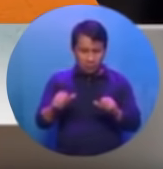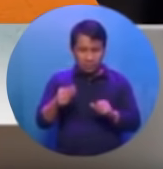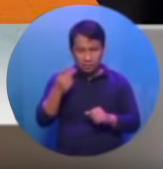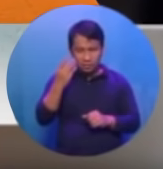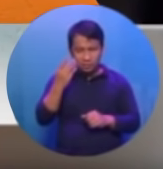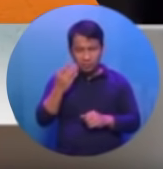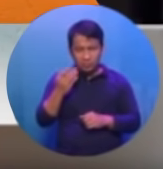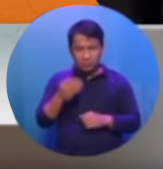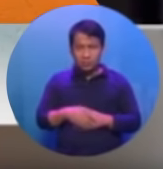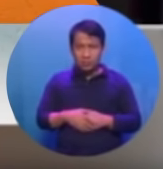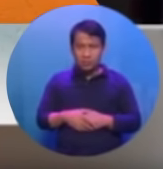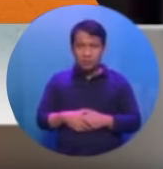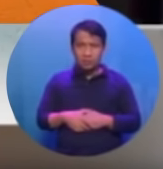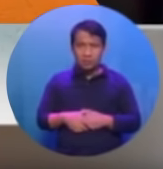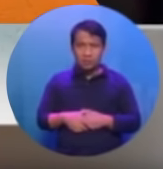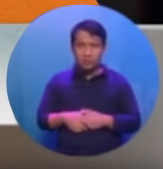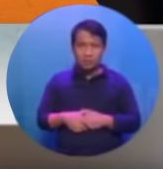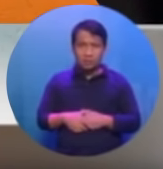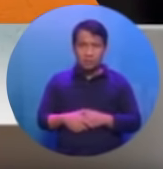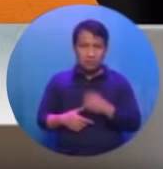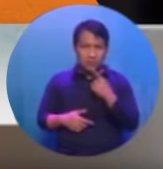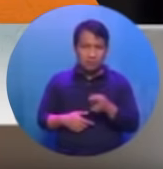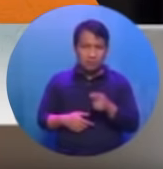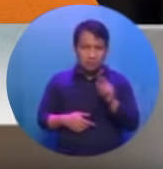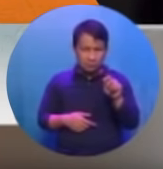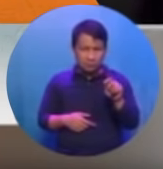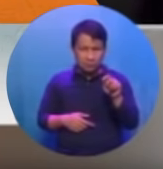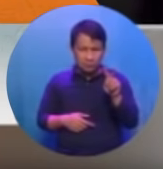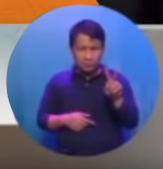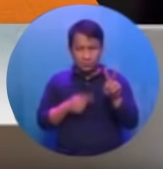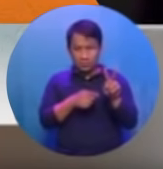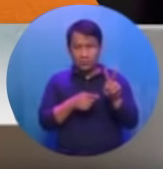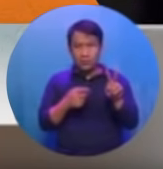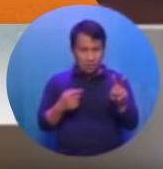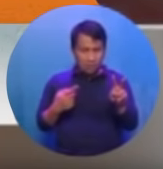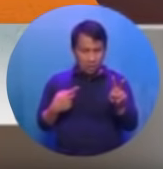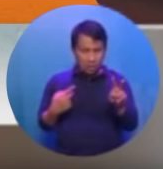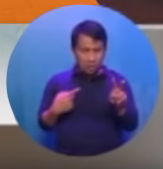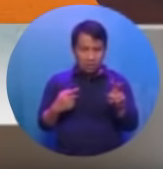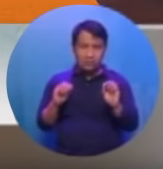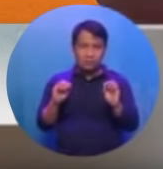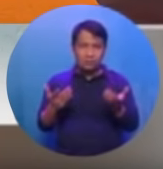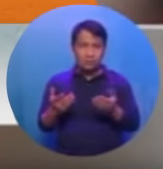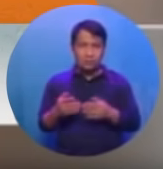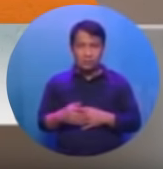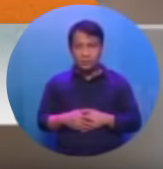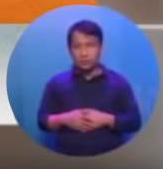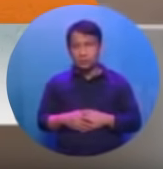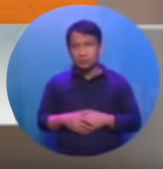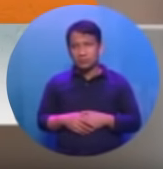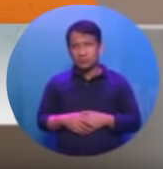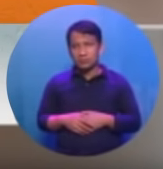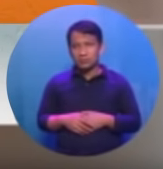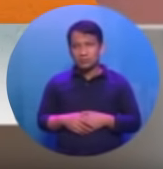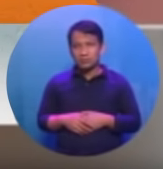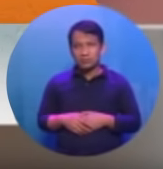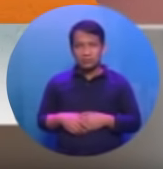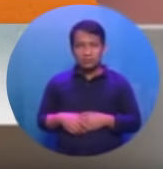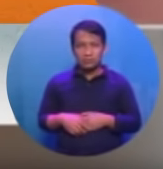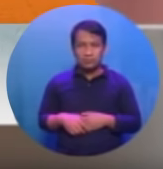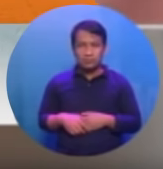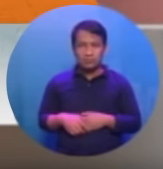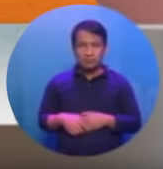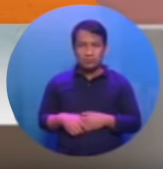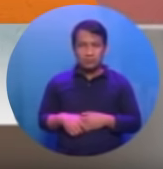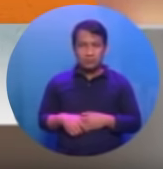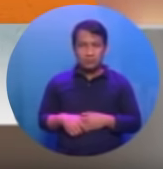Sir, Ma'am, may television kayo, Nay? Nay, may TV kayo? Wala pa. Kandila kami lang